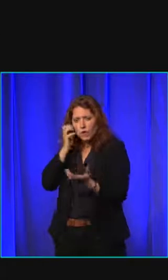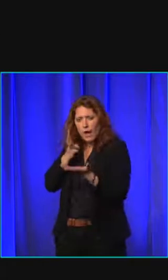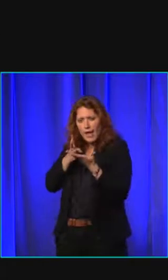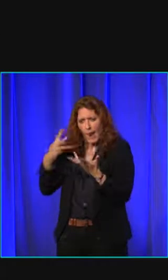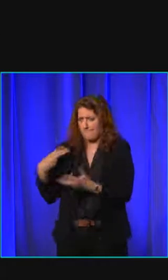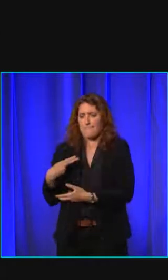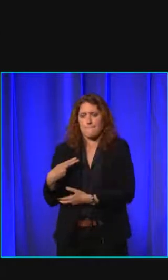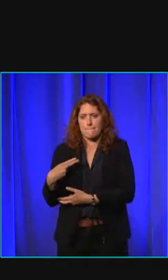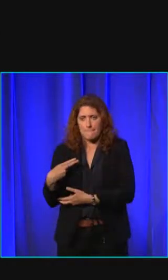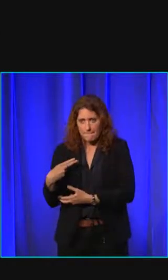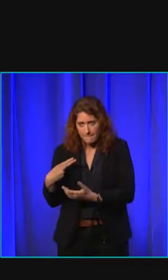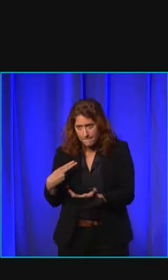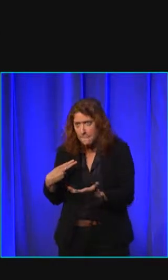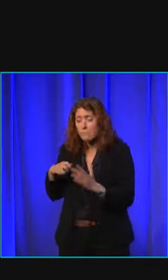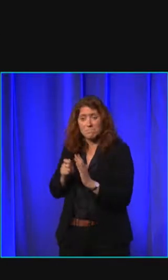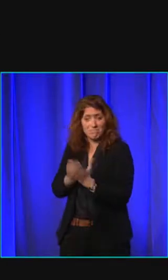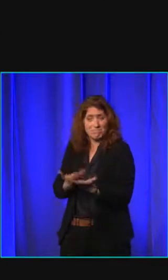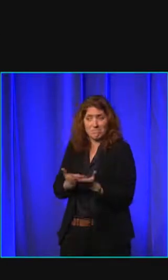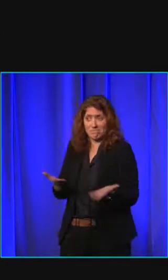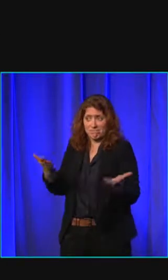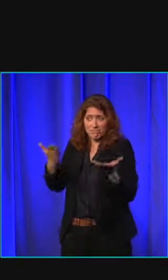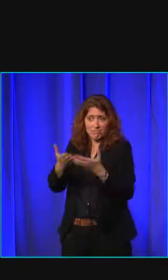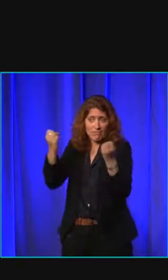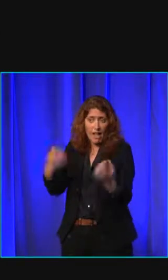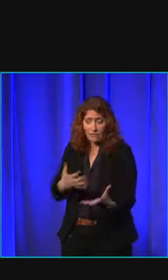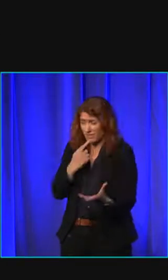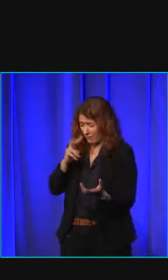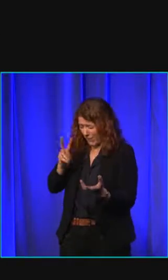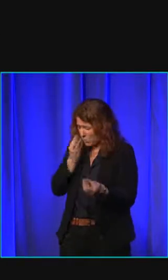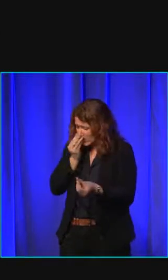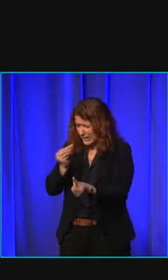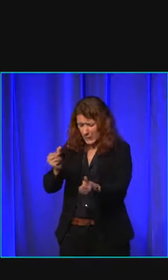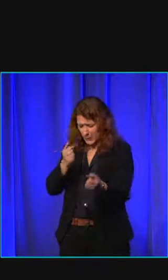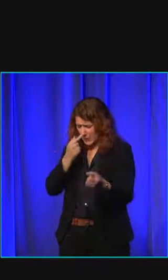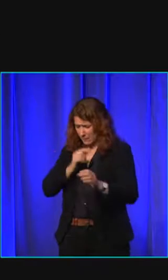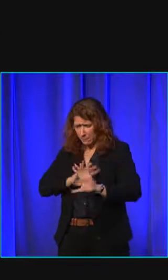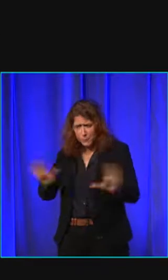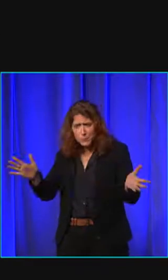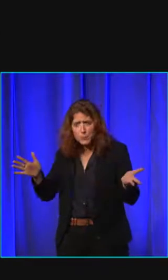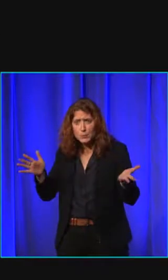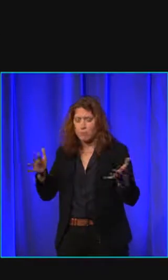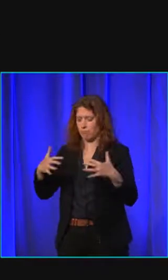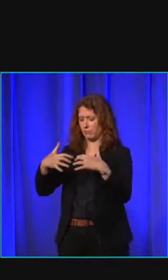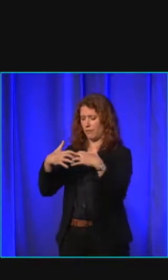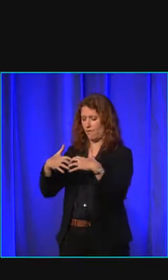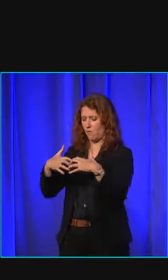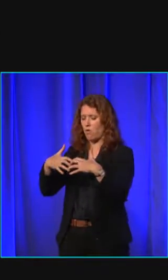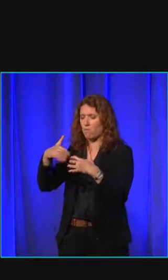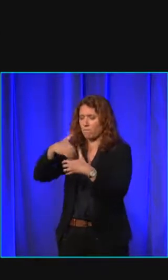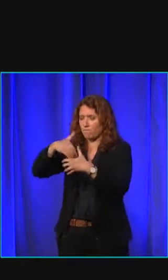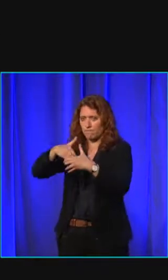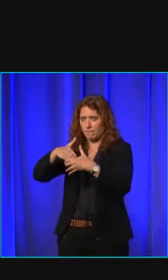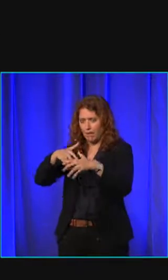sensorielle, c'est-à-dire quand il ne ressent plus les sensations, eh bien, le cerveau va